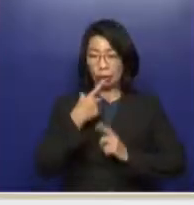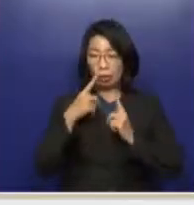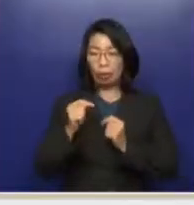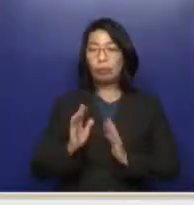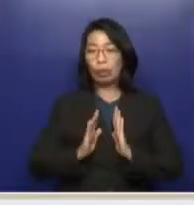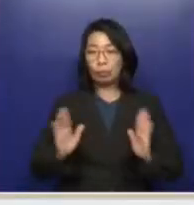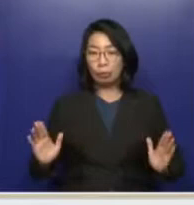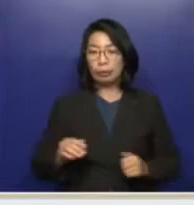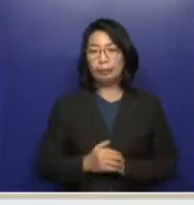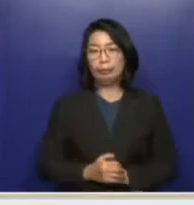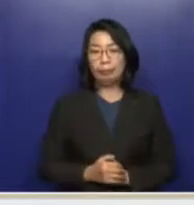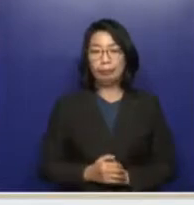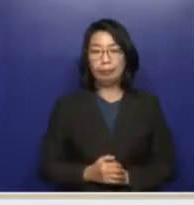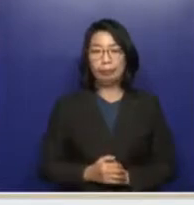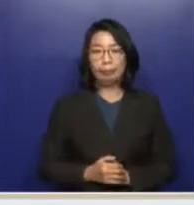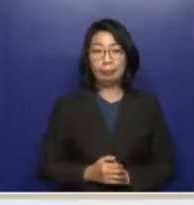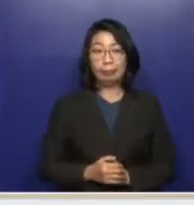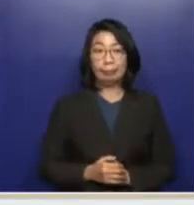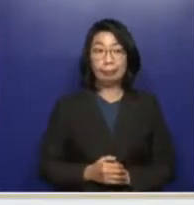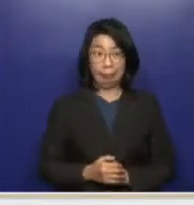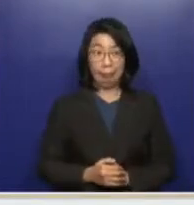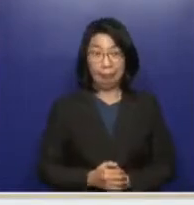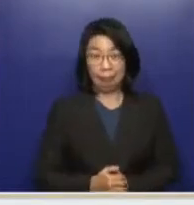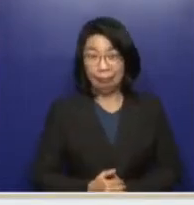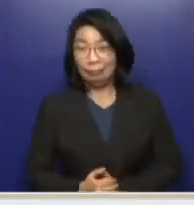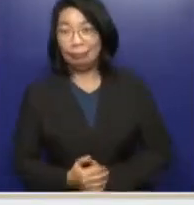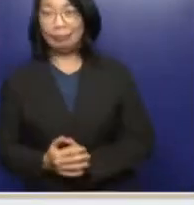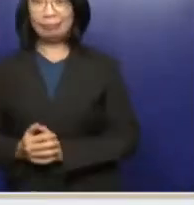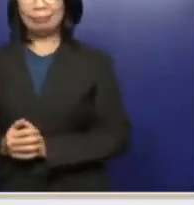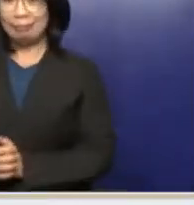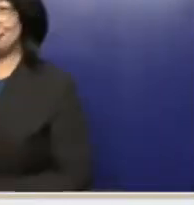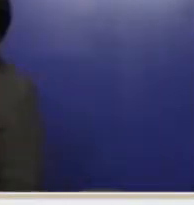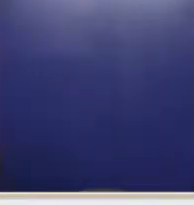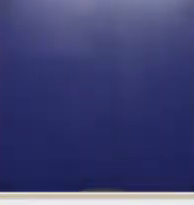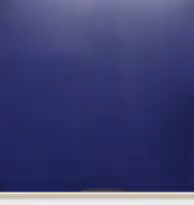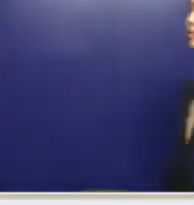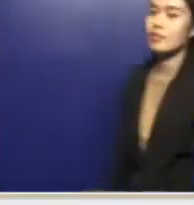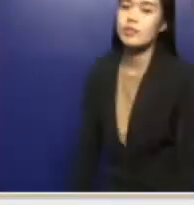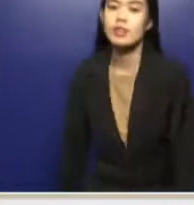ต่อไปเชิญศาสตราจารย์กนกนะครับตามด้วยท่านวิรัตบรสลินครับ